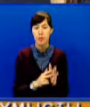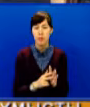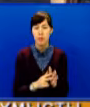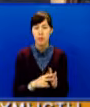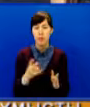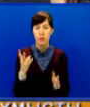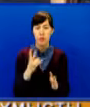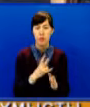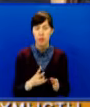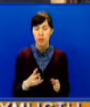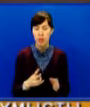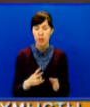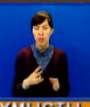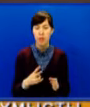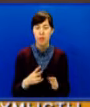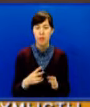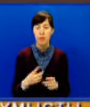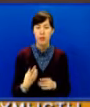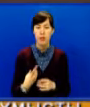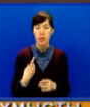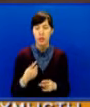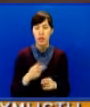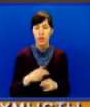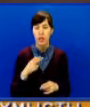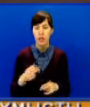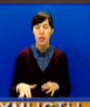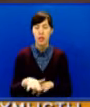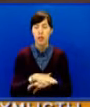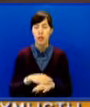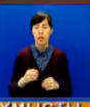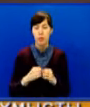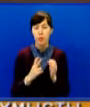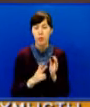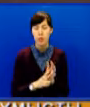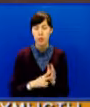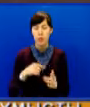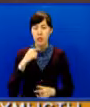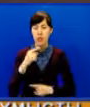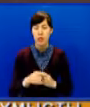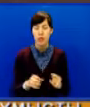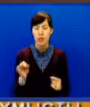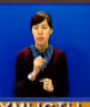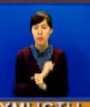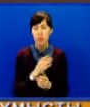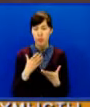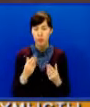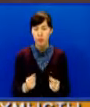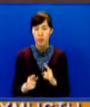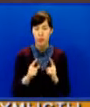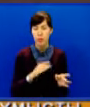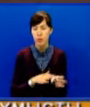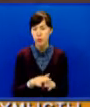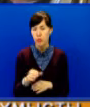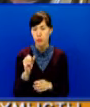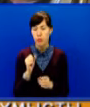Керек емес кезекшілік тастау тапсырылды. 9-ші. Аймақтарда сағат 18-ден кейін және демалыс күндері жиналыс өткізуге